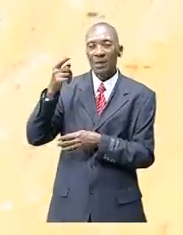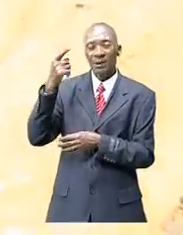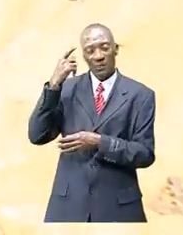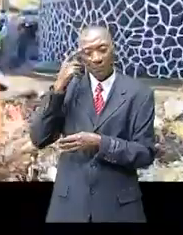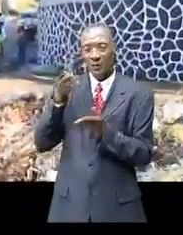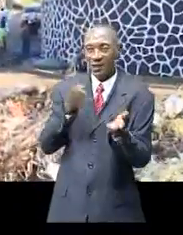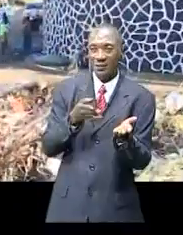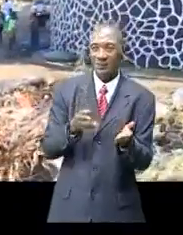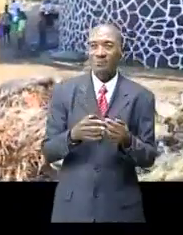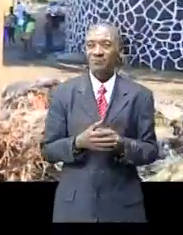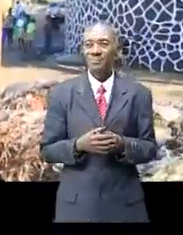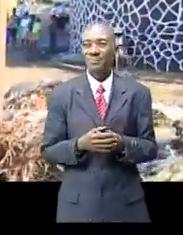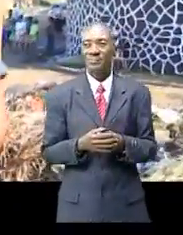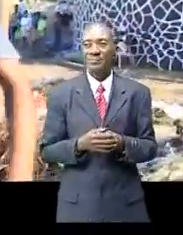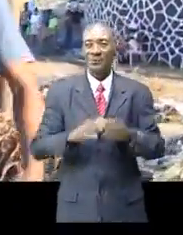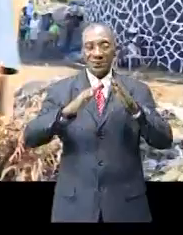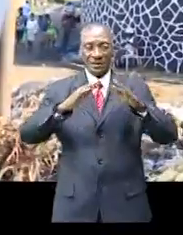menace.